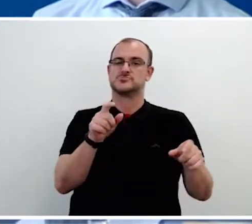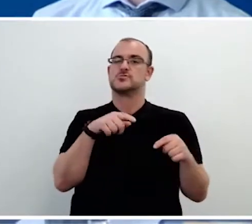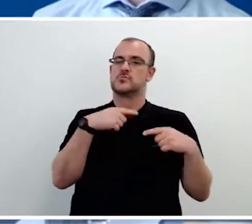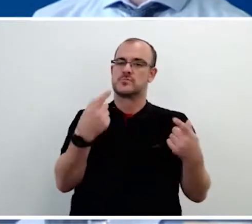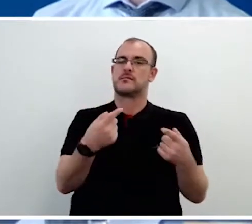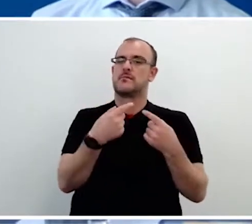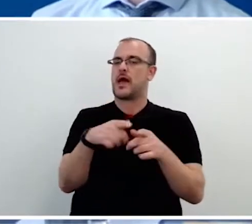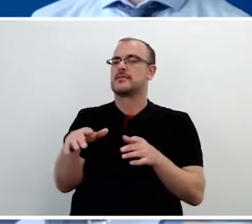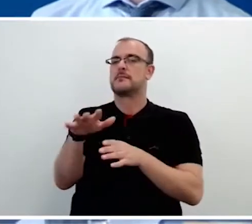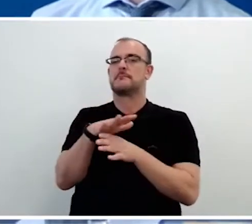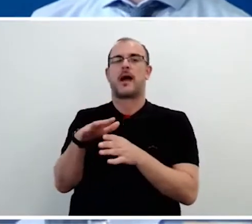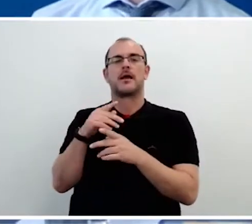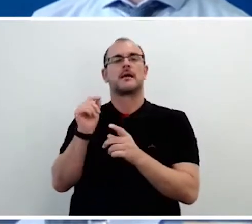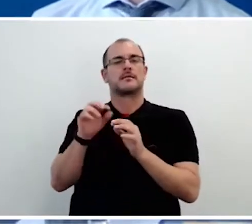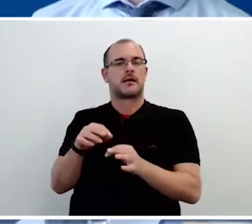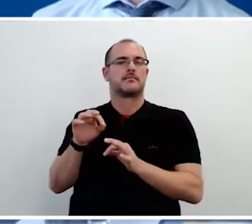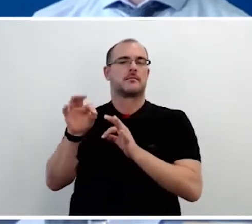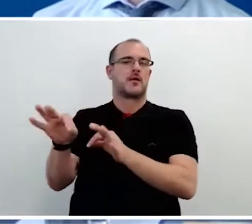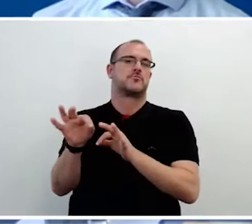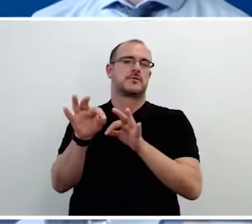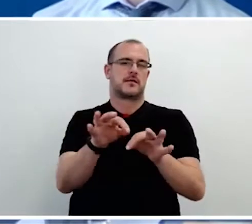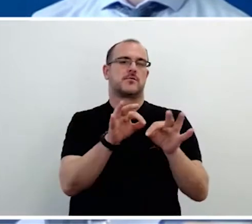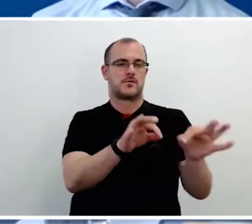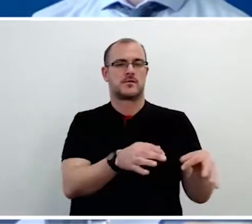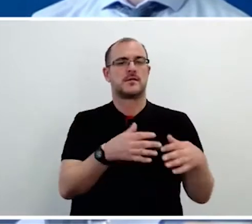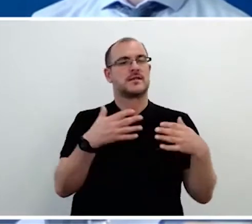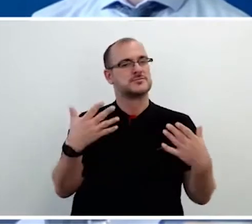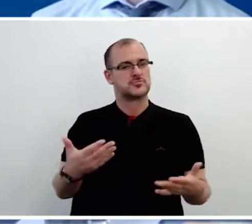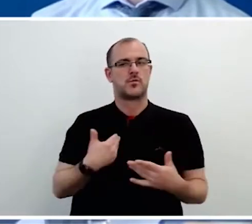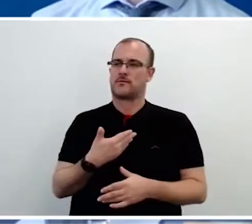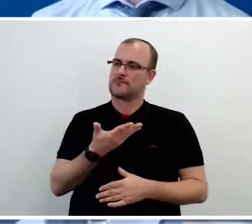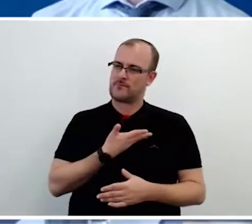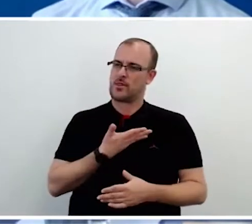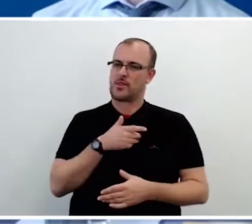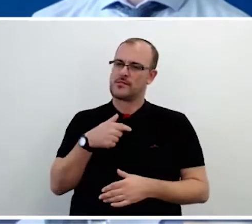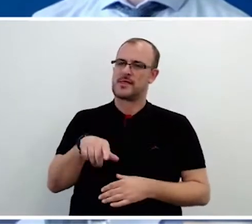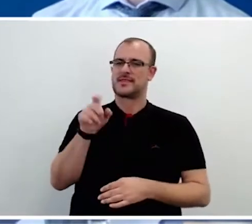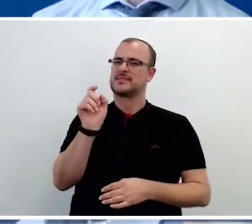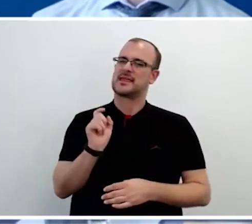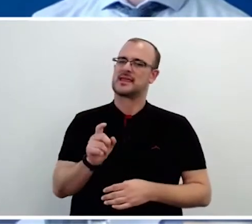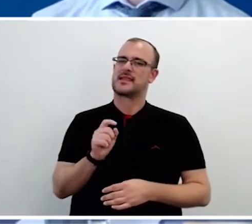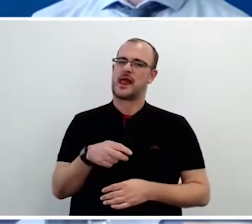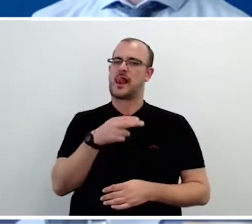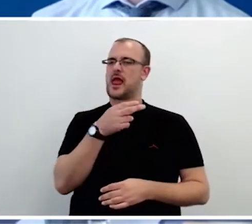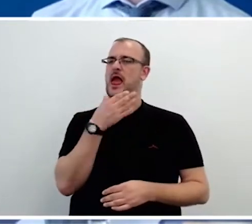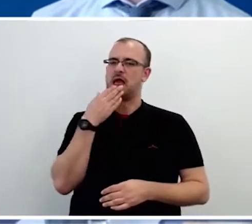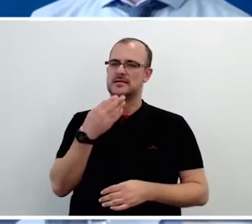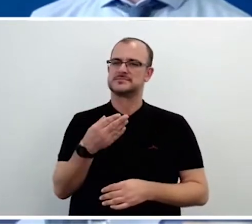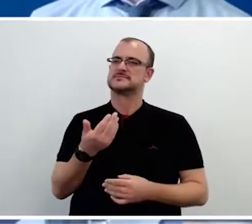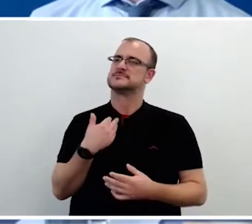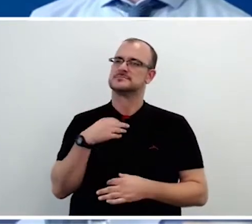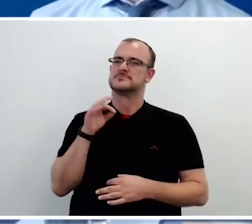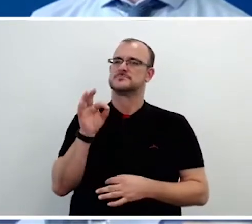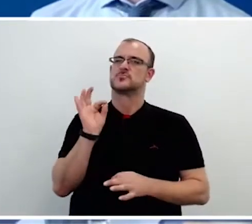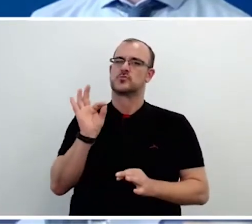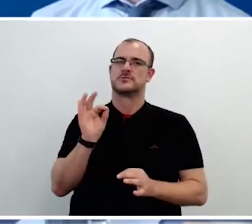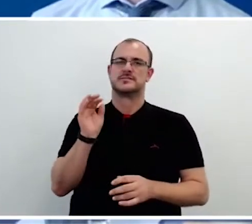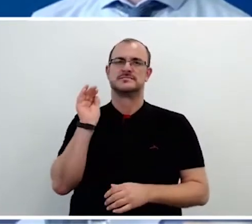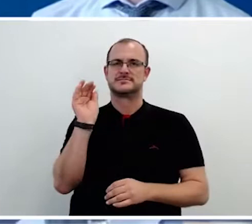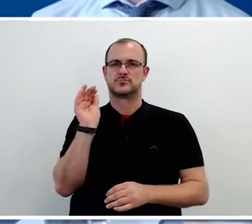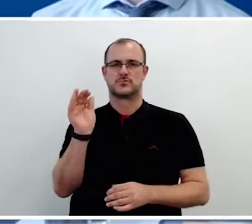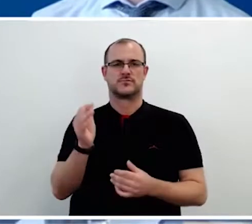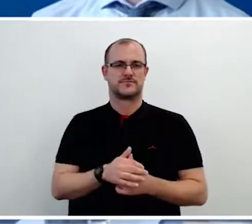andere Bereiche in Hessen übertragen werden können. So wollen wir digitales Hessen eine Zukunft geben, und zwar